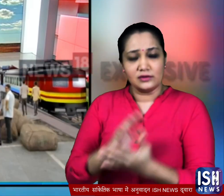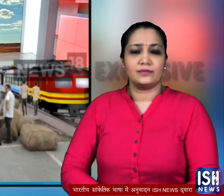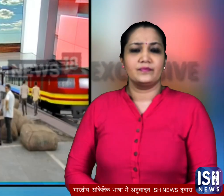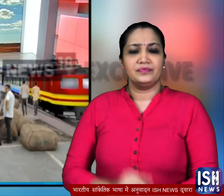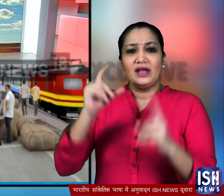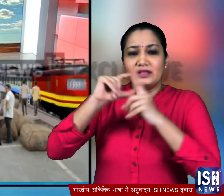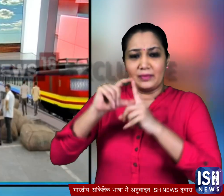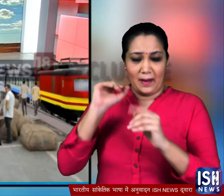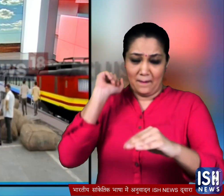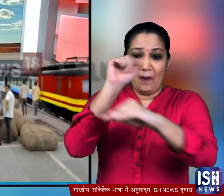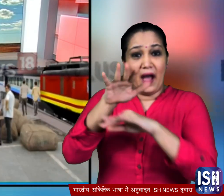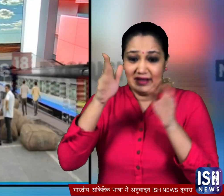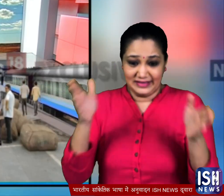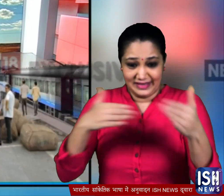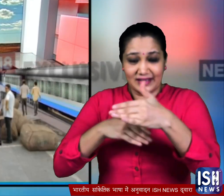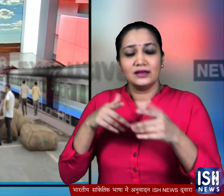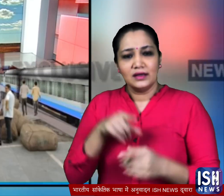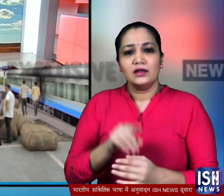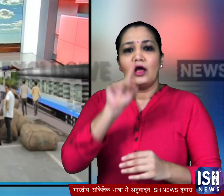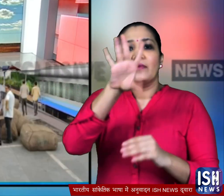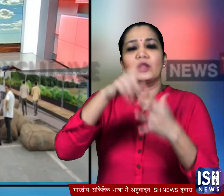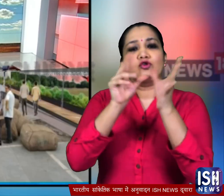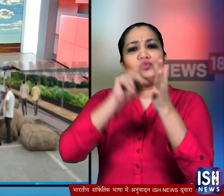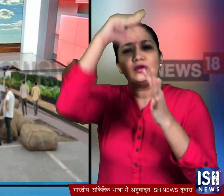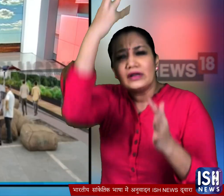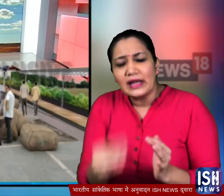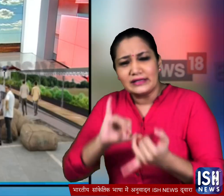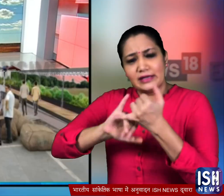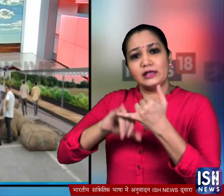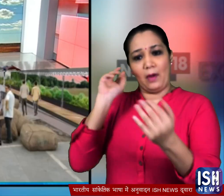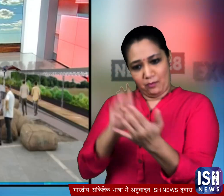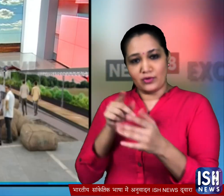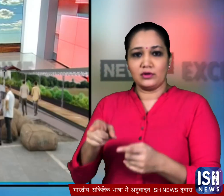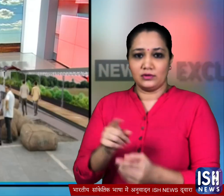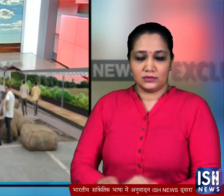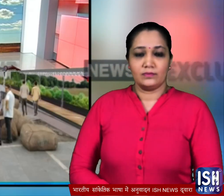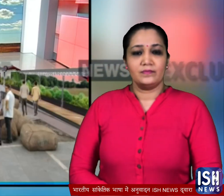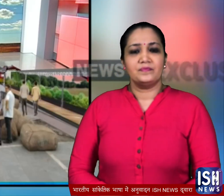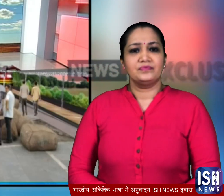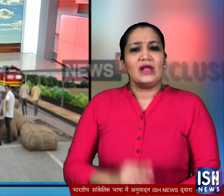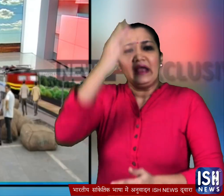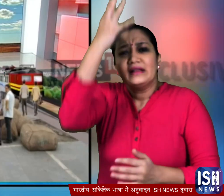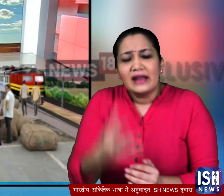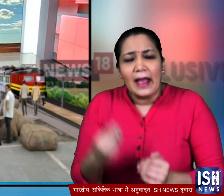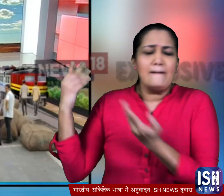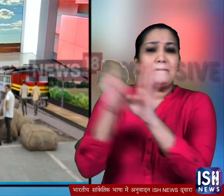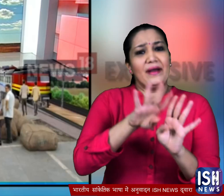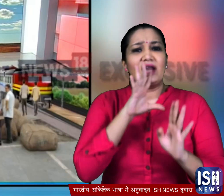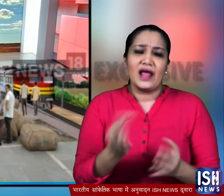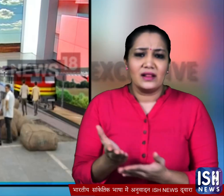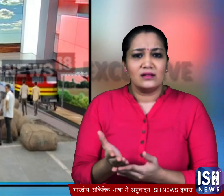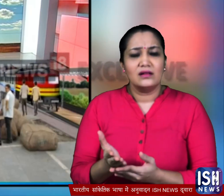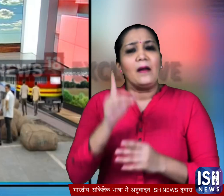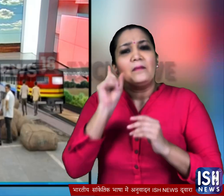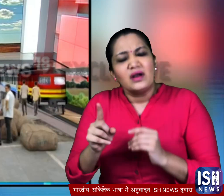कि दरभंगा के लिए जो पार्सल भेजा गया वो 15 जून की रात को सिकंदराबाद से बुक किया गया था, जबकि उस रात वहां नाइट कर्फ्यू लागू था।